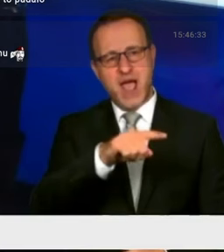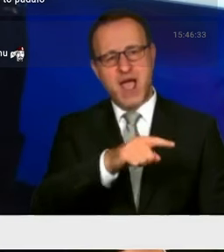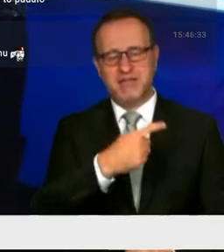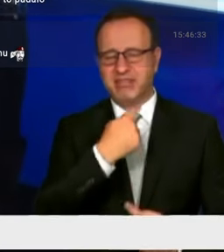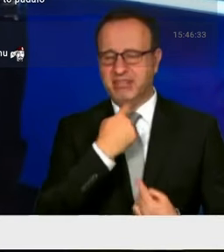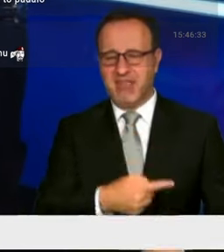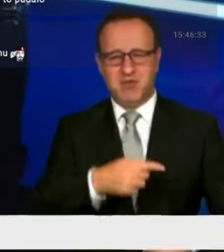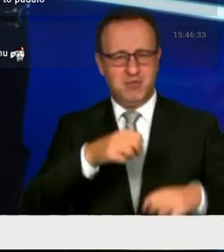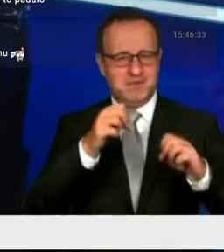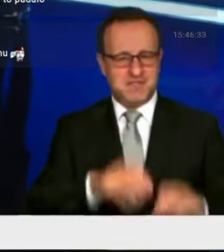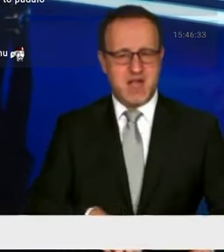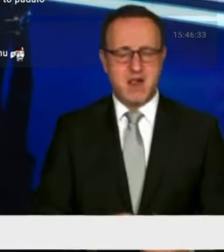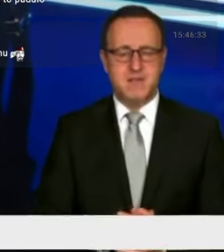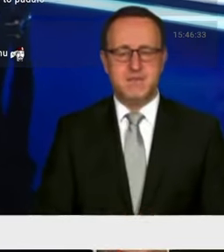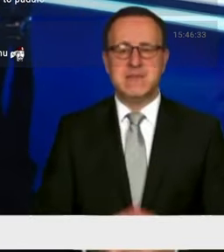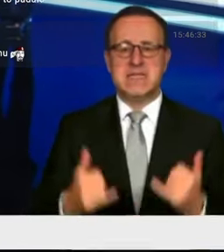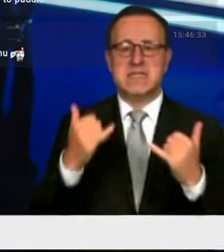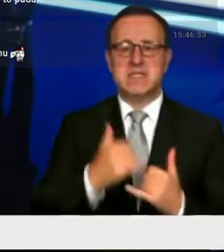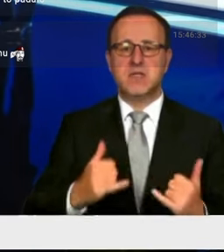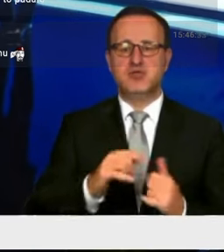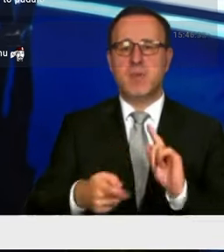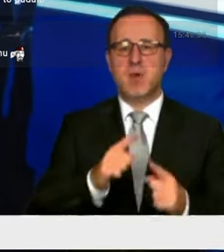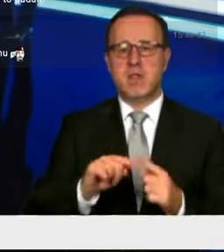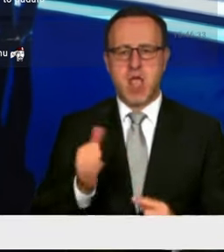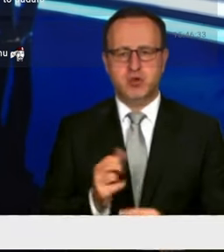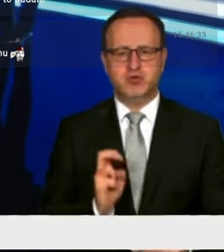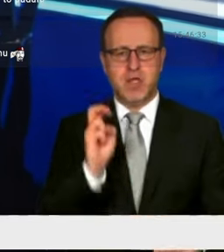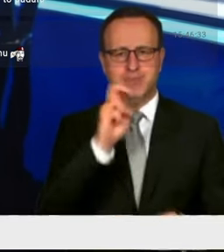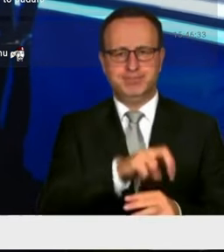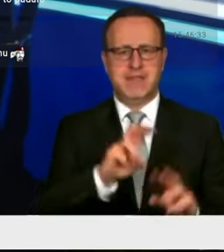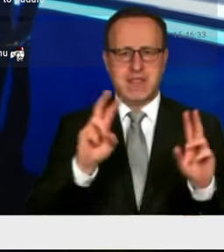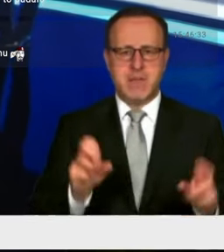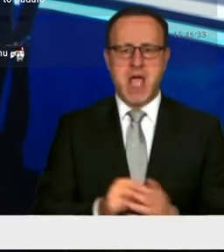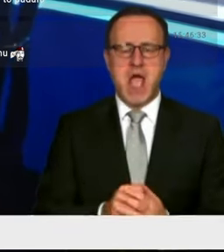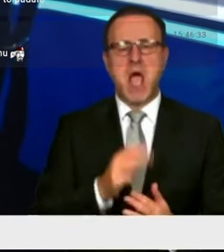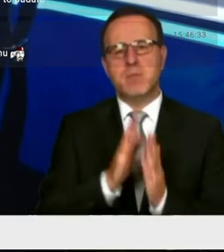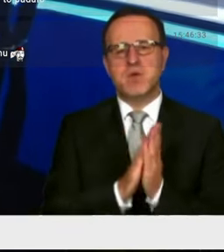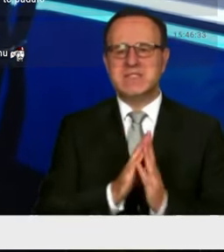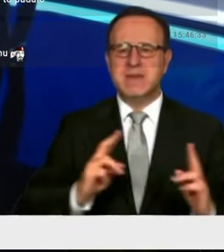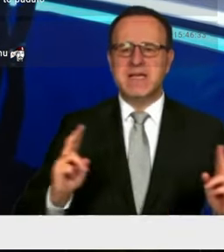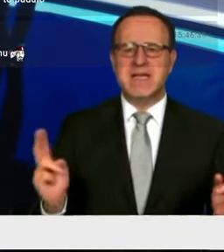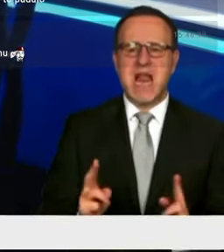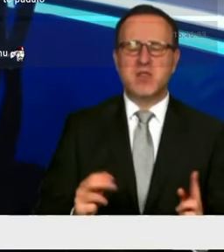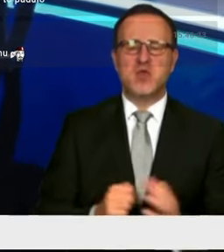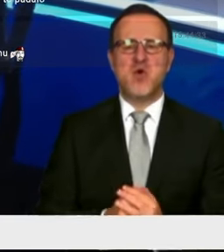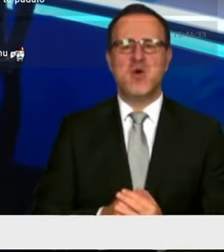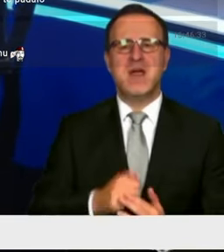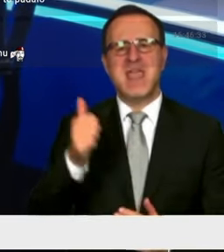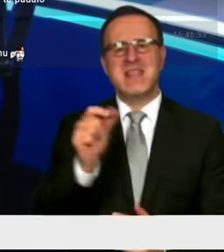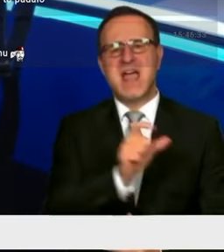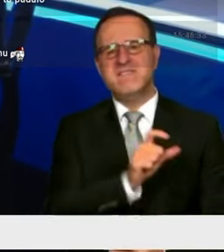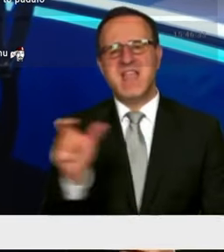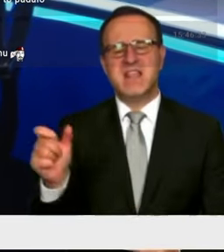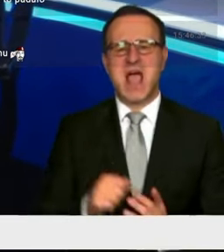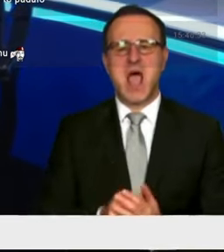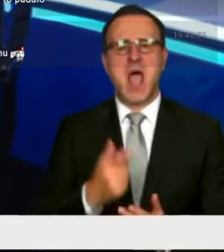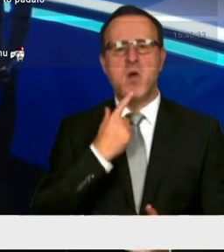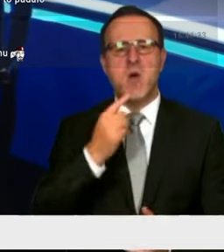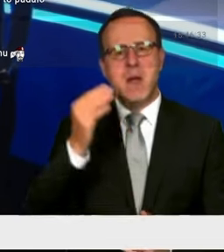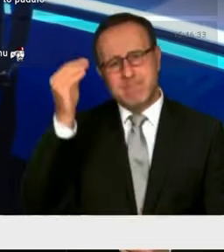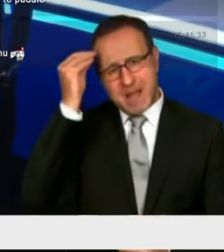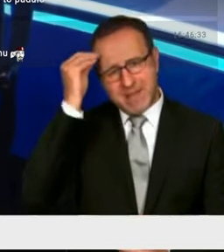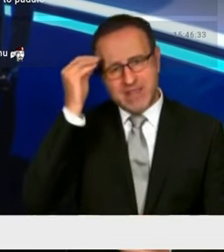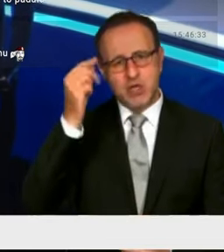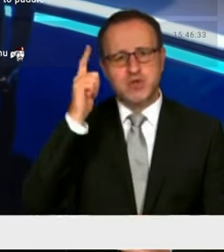toš Ale prosím kát jedn vetou stí tej áo SNP čo otvoril pán Pellegrini aby sme boli